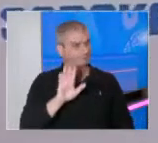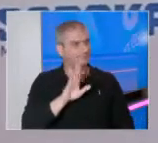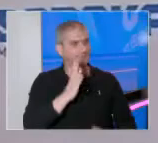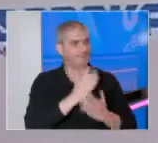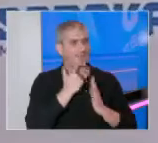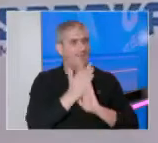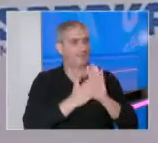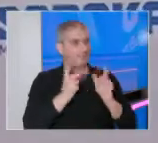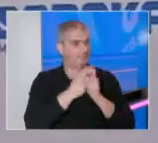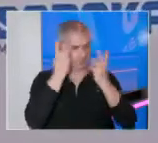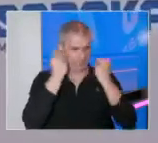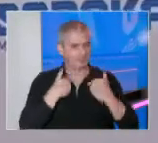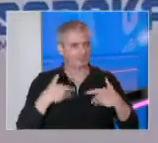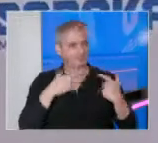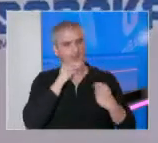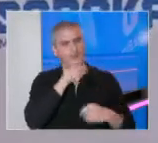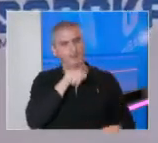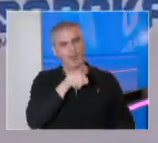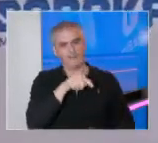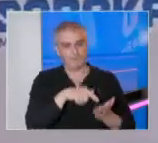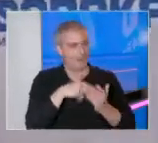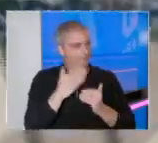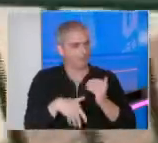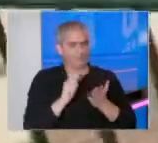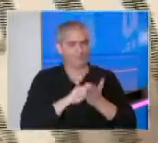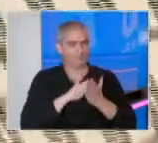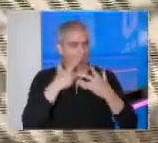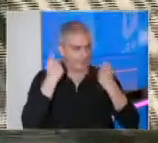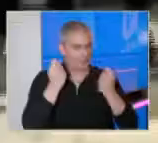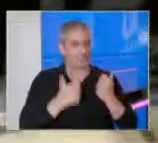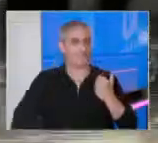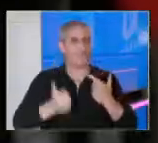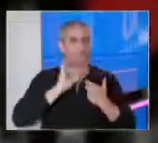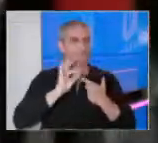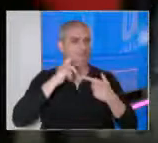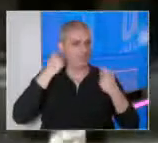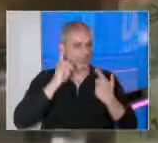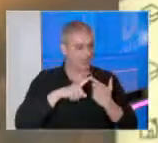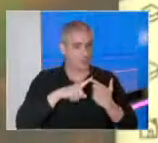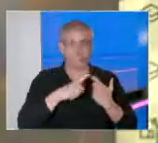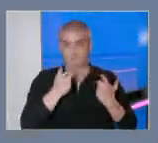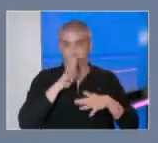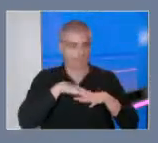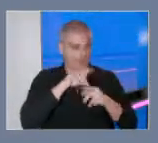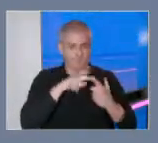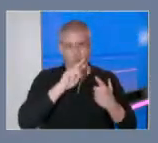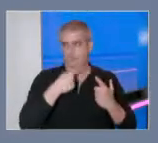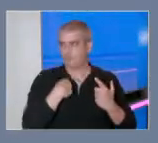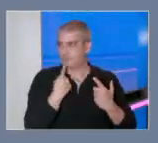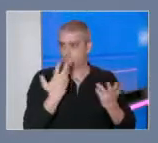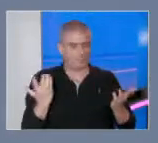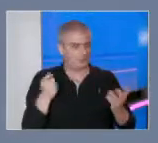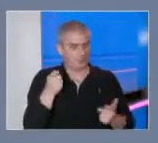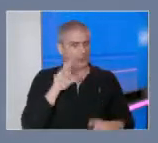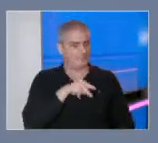הזכרת את המגזר החרדי, אני אשמח לדבר איתך גם עליו, כי בסופו של דבר משרד החינוך, מנכ״ל משרד החינוך, את היית בתפקיד הזה שוב, אני חוזר ואומר,